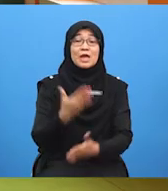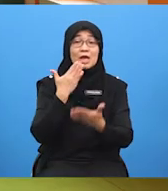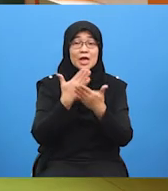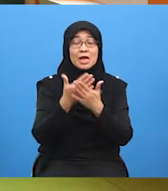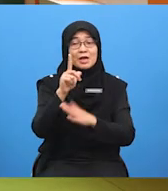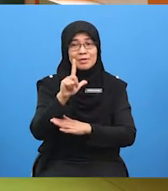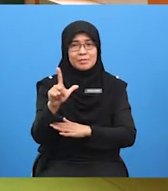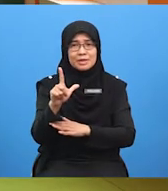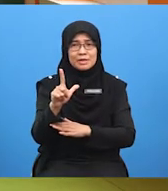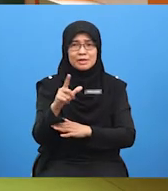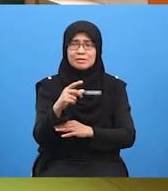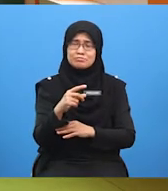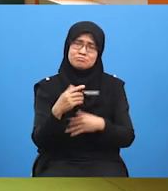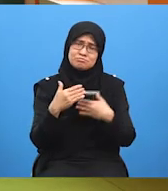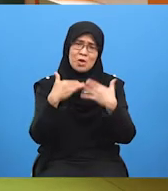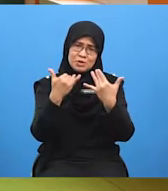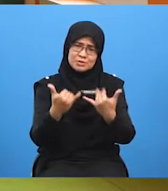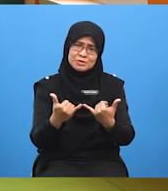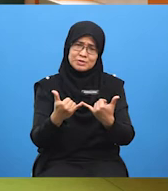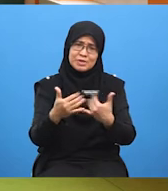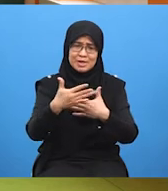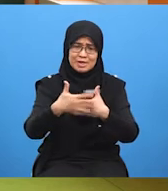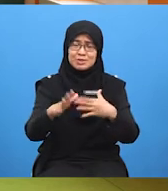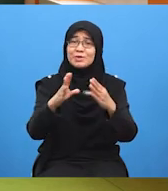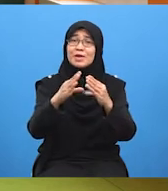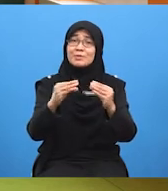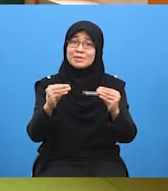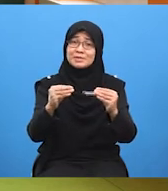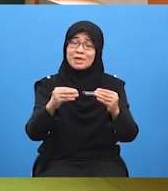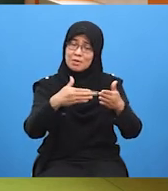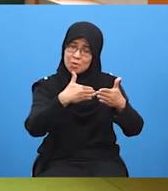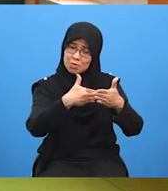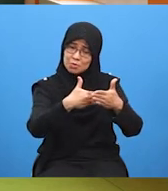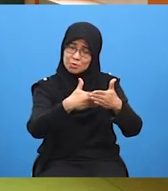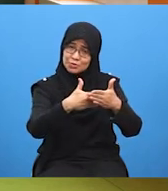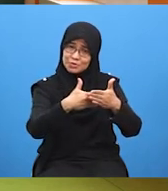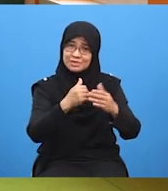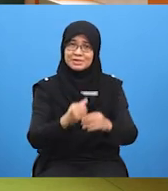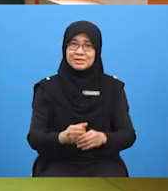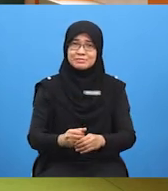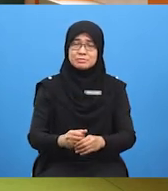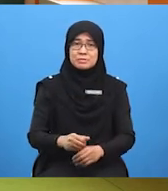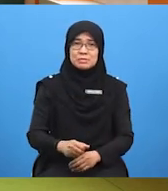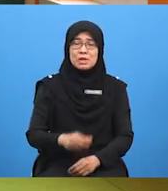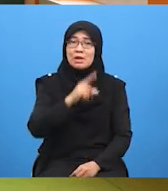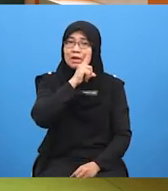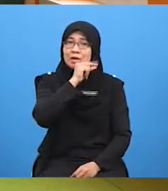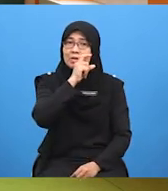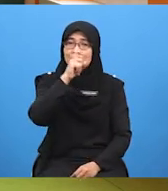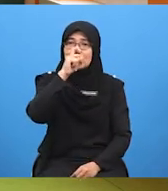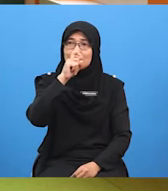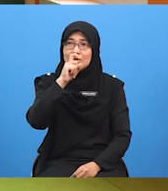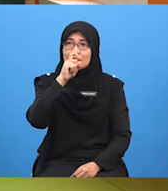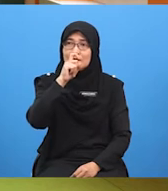Baiklah, murid-murid. Nampaknya kita telah sampai ke penghujung slot pada hari ini. Burung helang